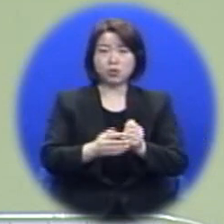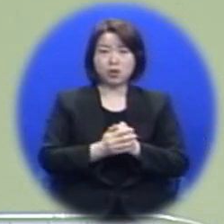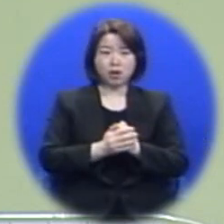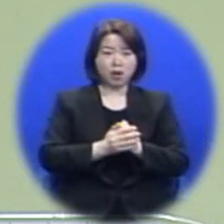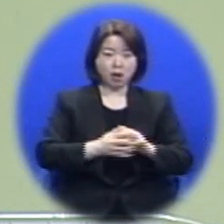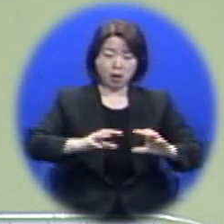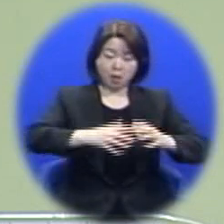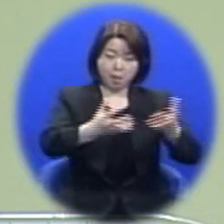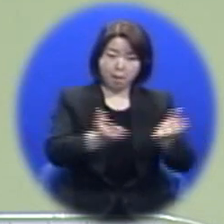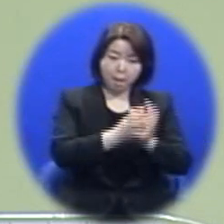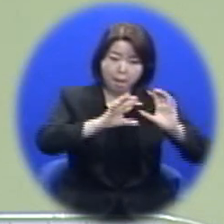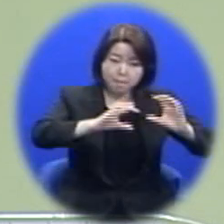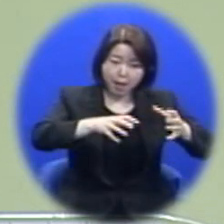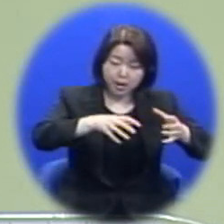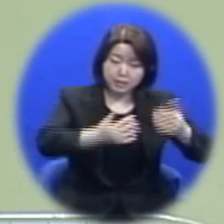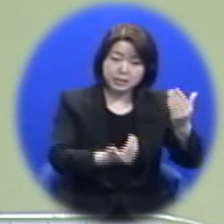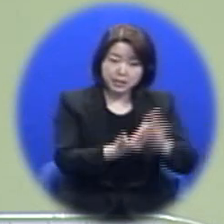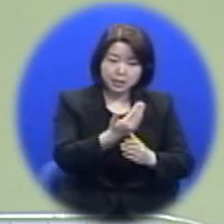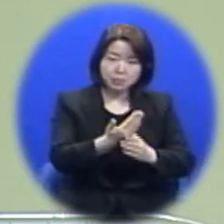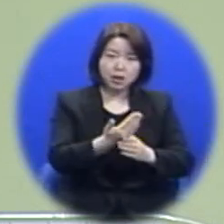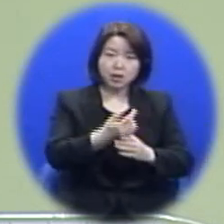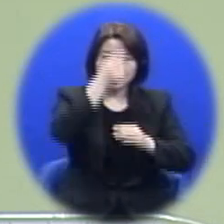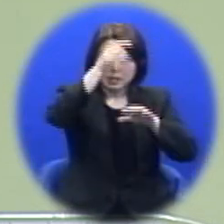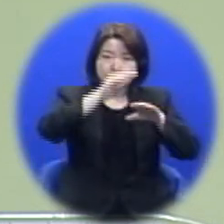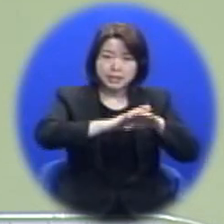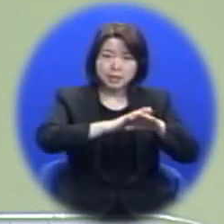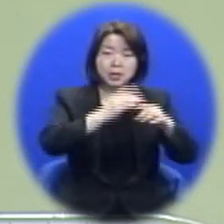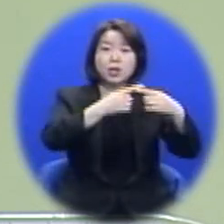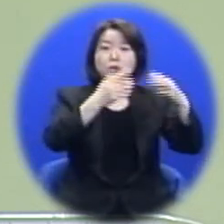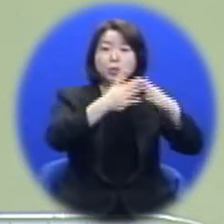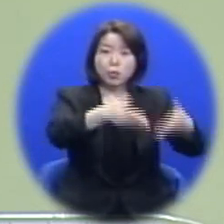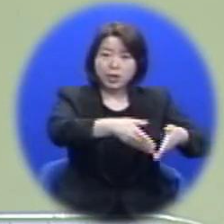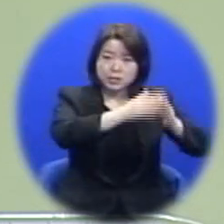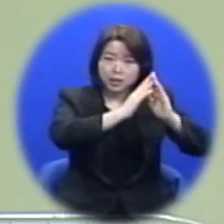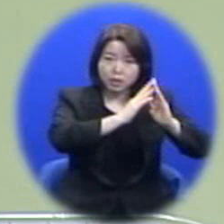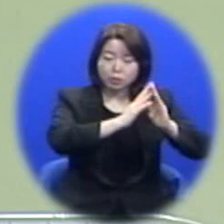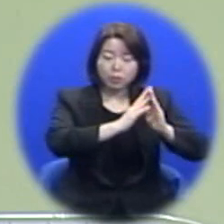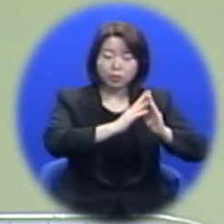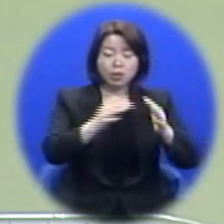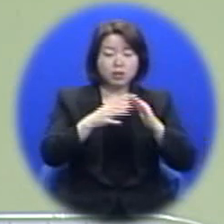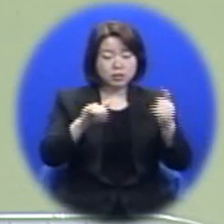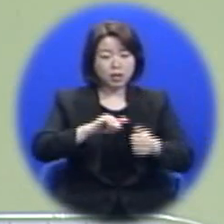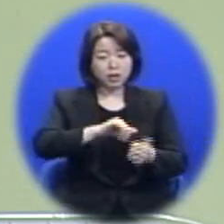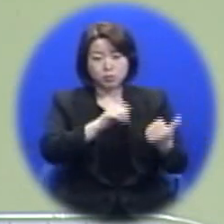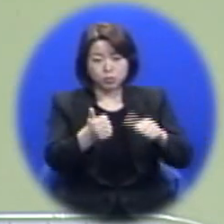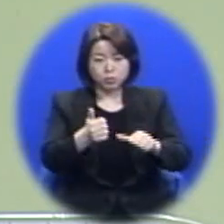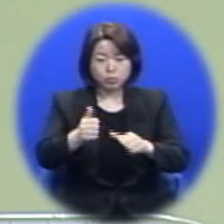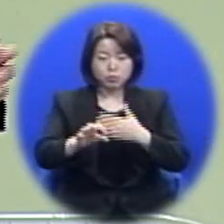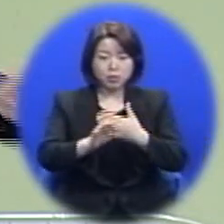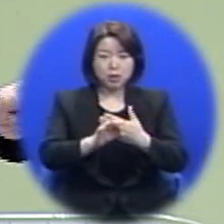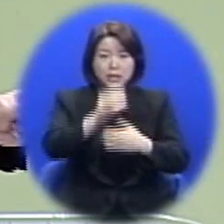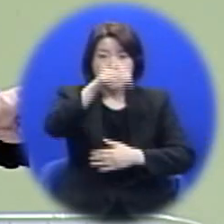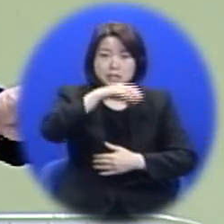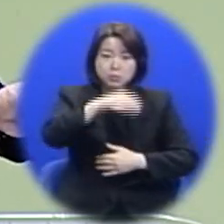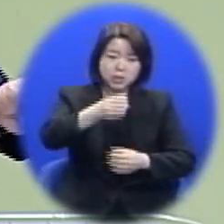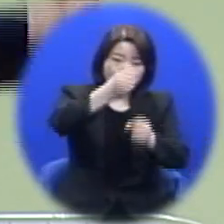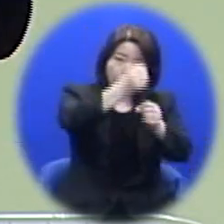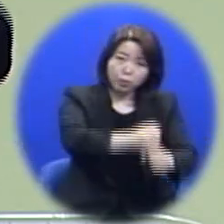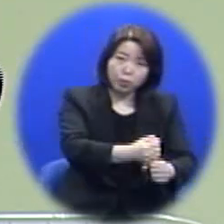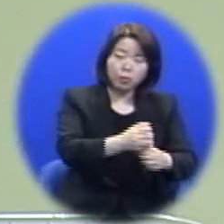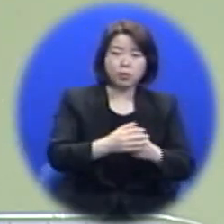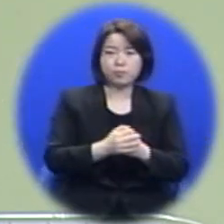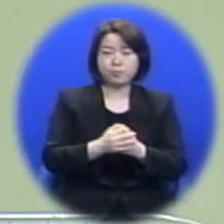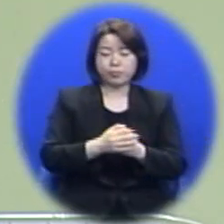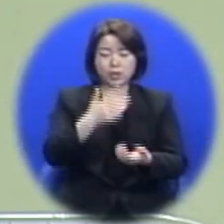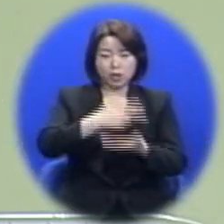마을이 생기면 꼬 예배당을 만들고 사람이 죽으면 무덤에 다가 십자가를 꼭 꽂고 주일이면 손잡고 다